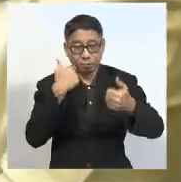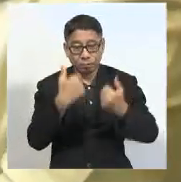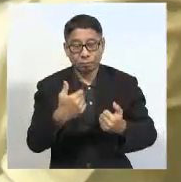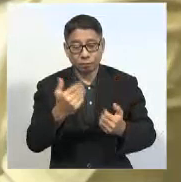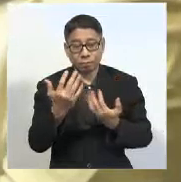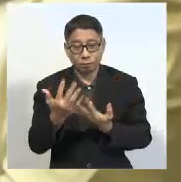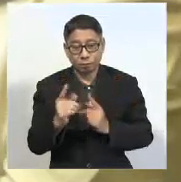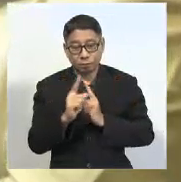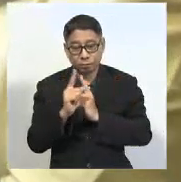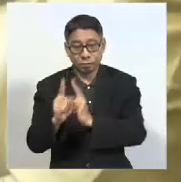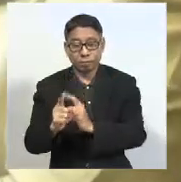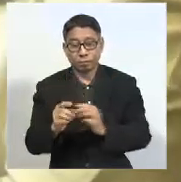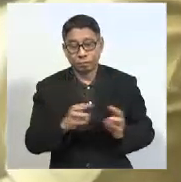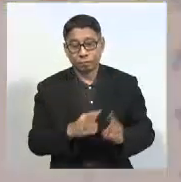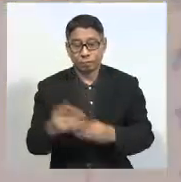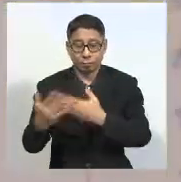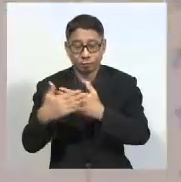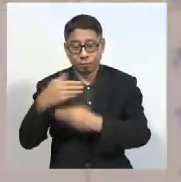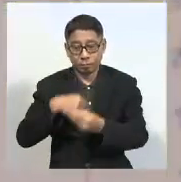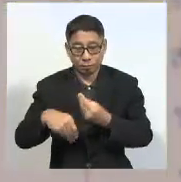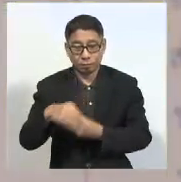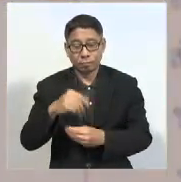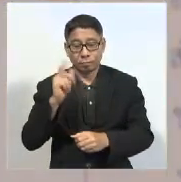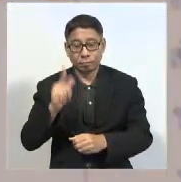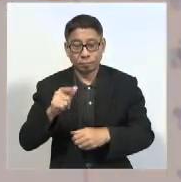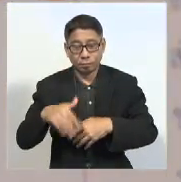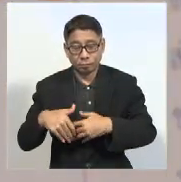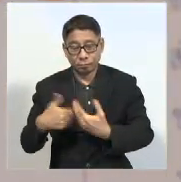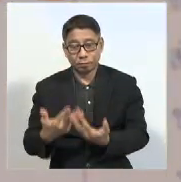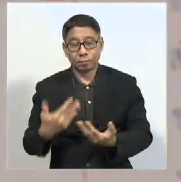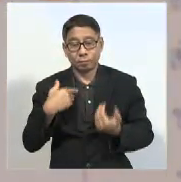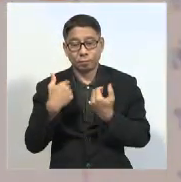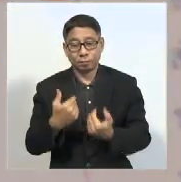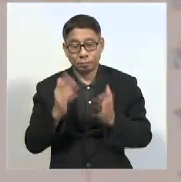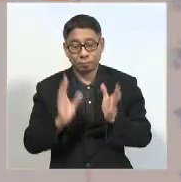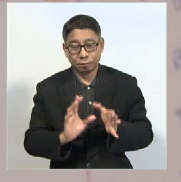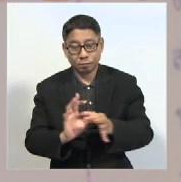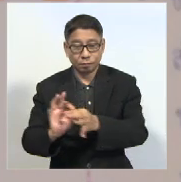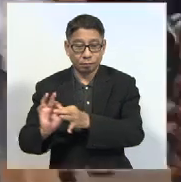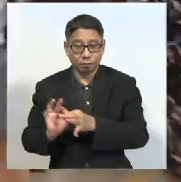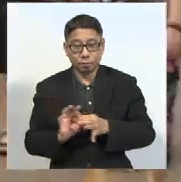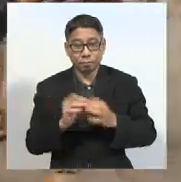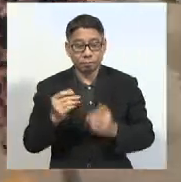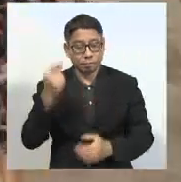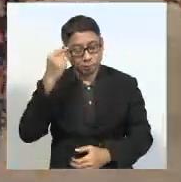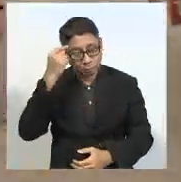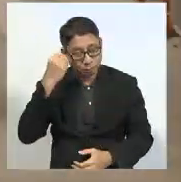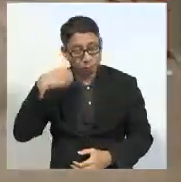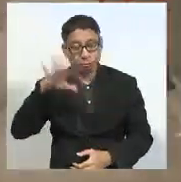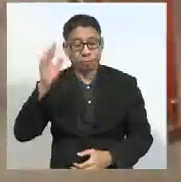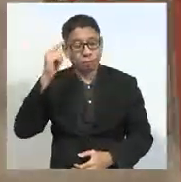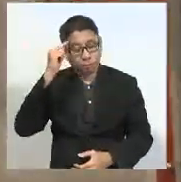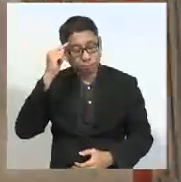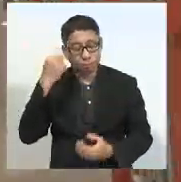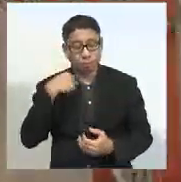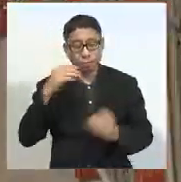าให้รอติดตามว่ามาตรการกระตุ้นเศรษฐกิจนั้นจะเป็นอย่างไรโดยขณะนี้ผู้ที่เกี่ยวข้องกำลังกลับไปคิดว่าควรที่จะ